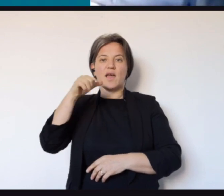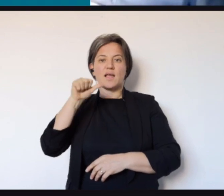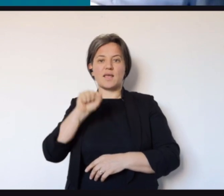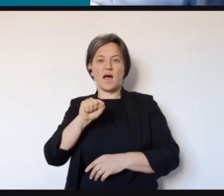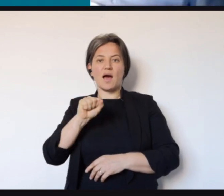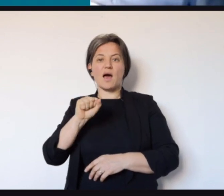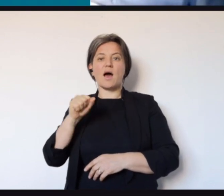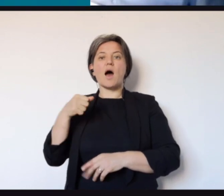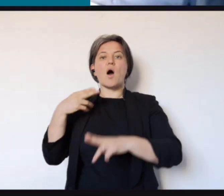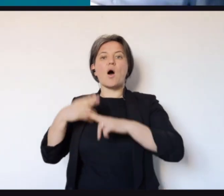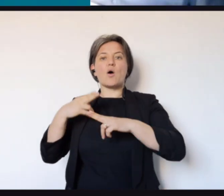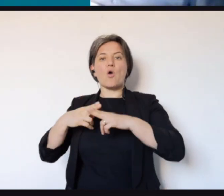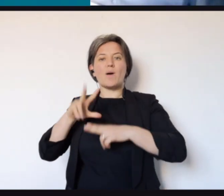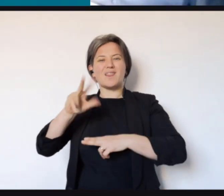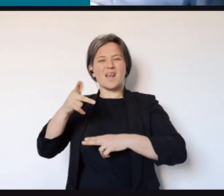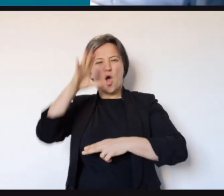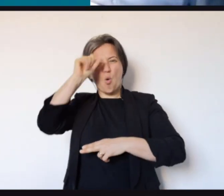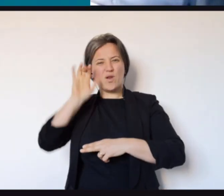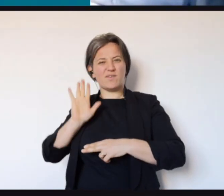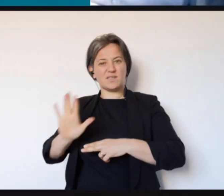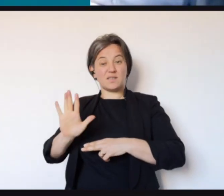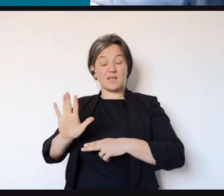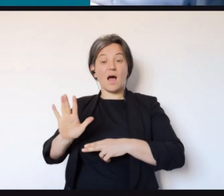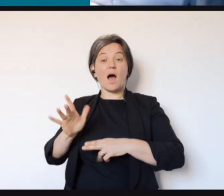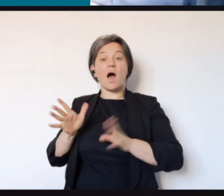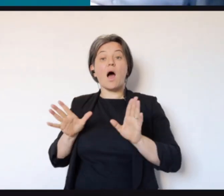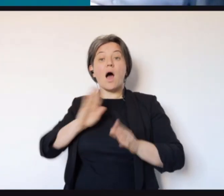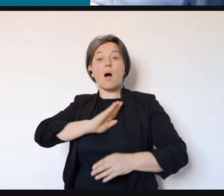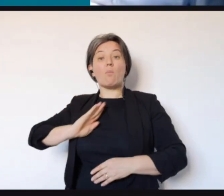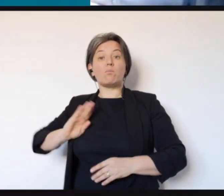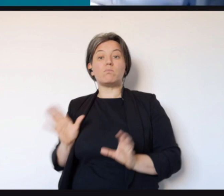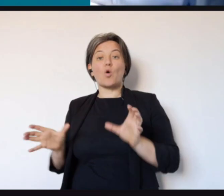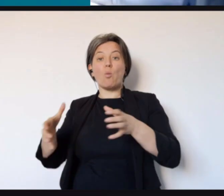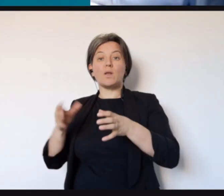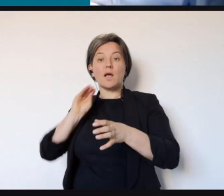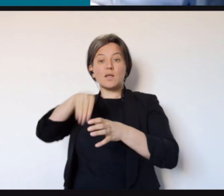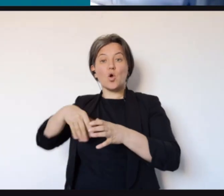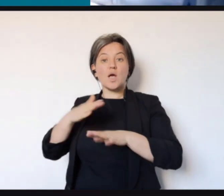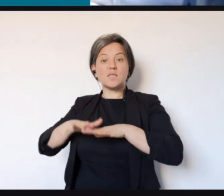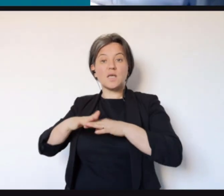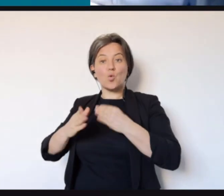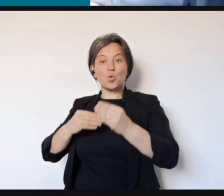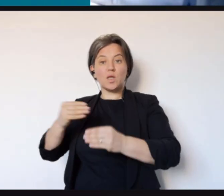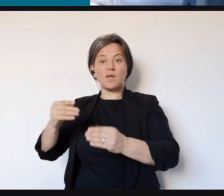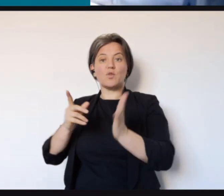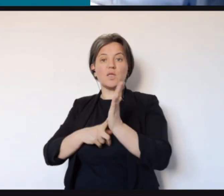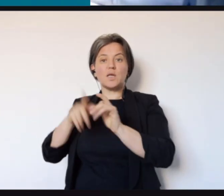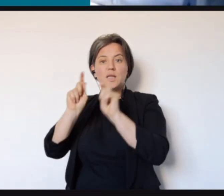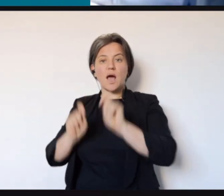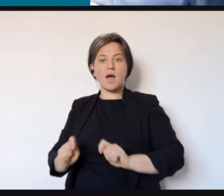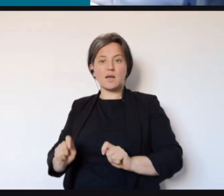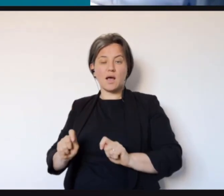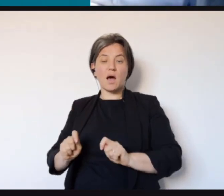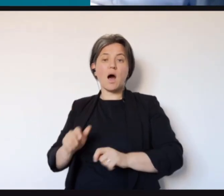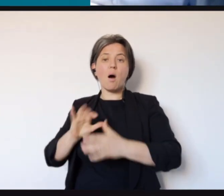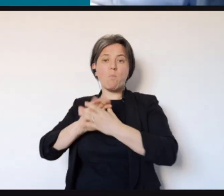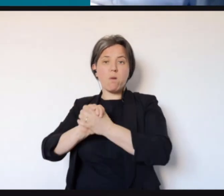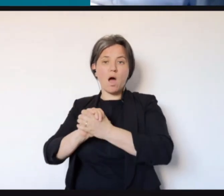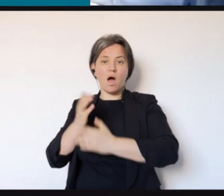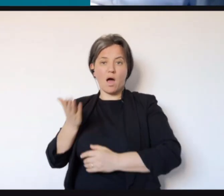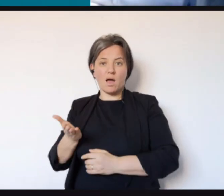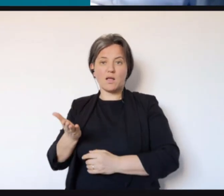e cittadinanza sociale presso l'Università di Roma III. È componente del comitato esecutivo dell'Istituto per il